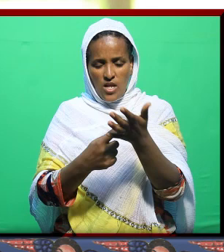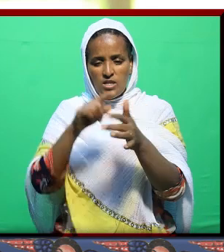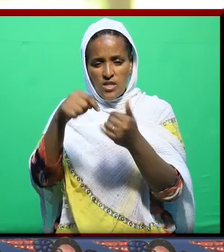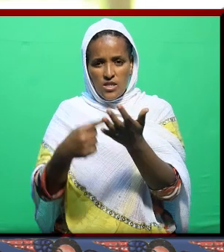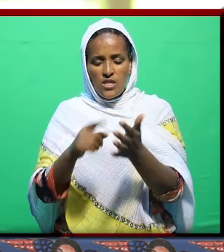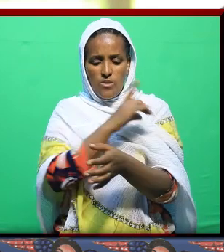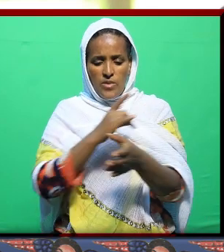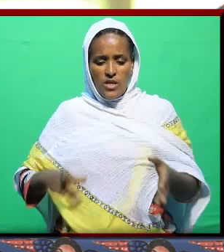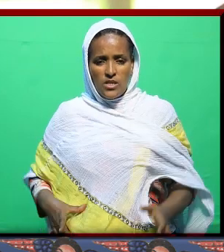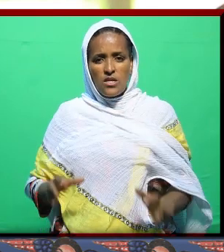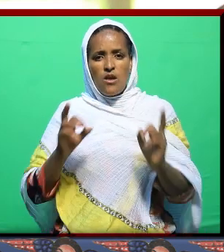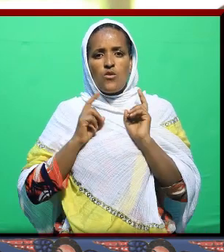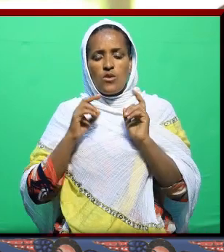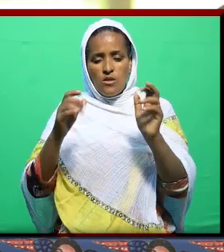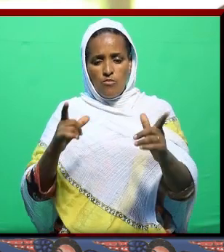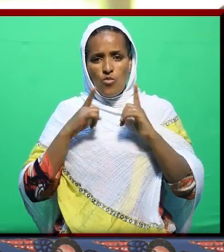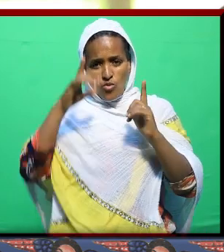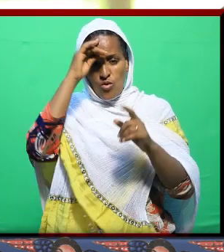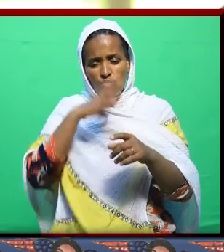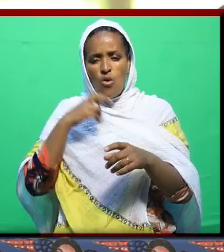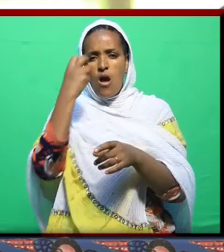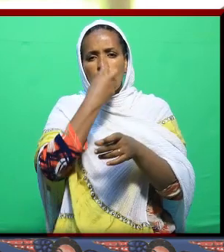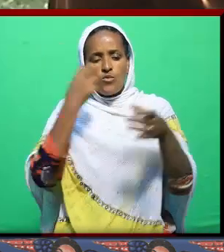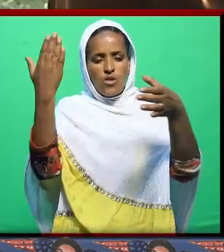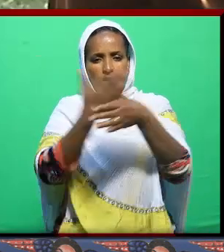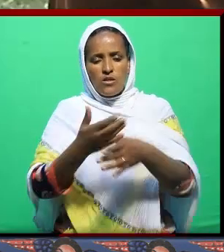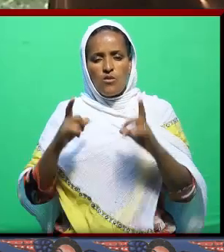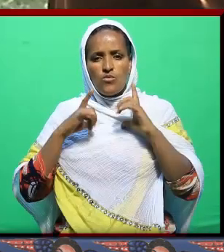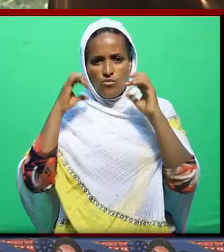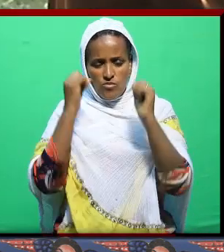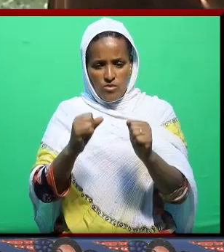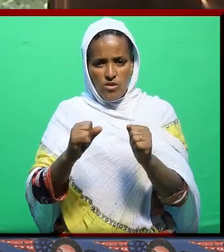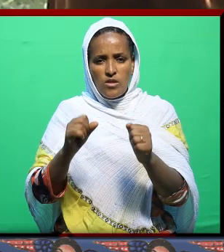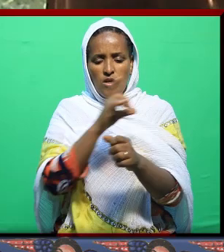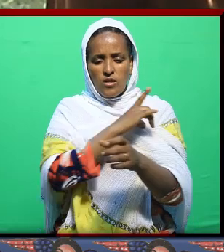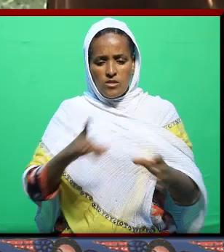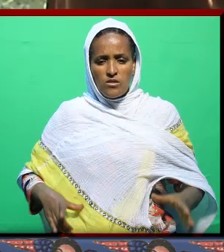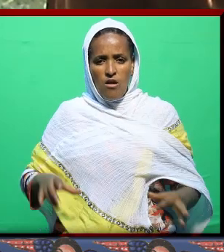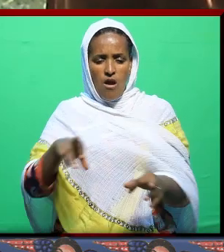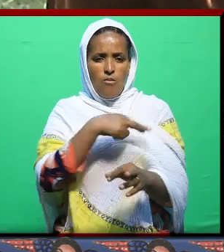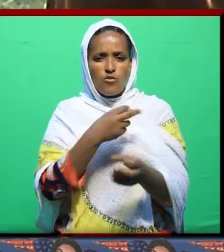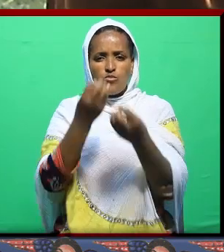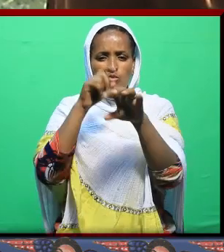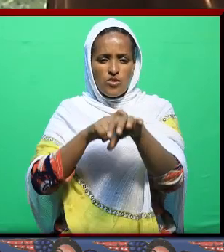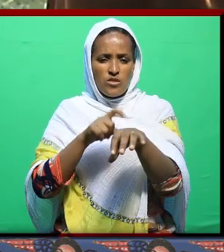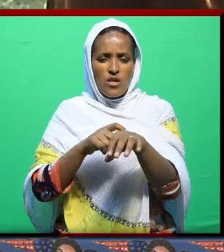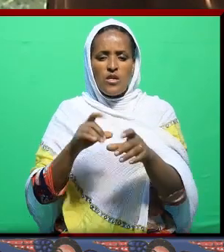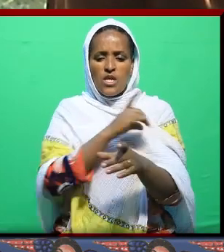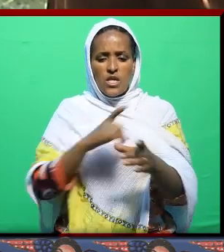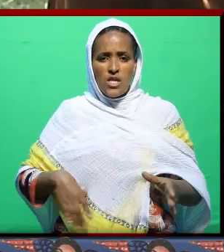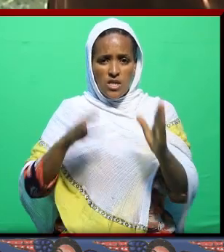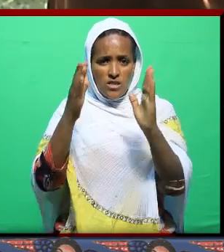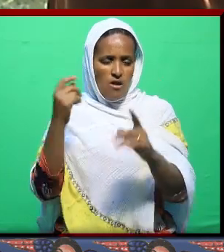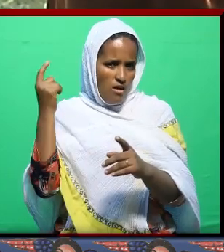ስለዚህ በክርስትና ህይወት የሚኖር ሰው አንደበቱን የገታ ሊሆን ይገባዋል። እንደ ክርስትና እምነት እንደው ብዙውን ጊዜ አድማጮች ነው፣ ክርስቲያን